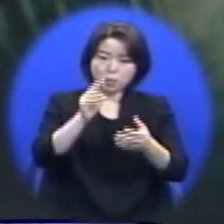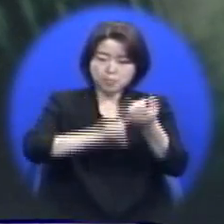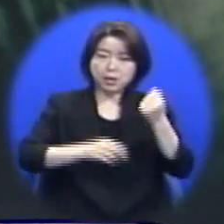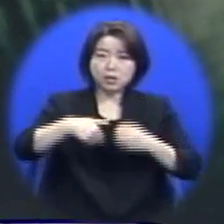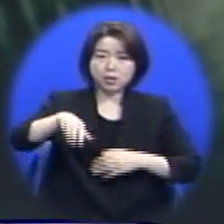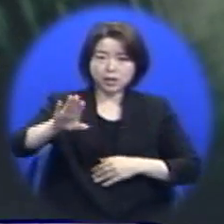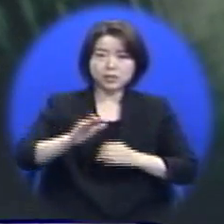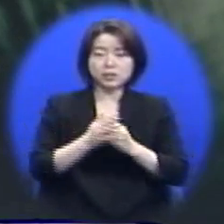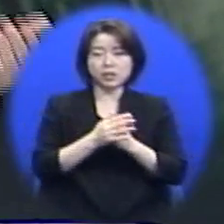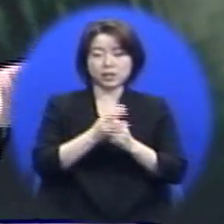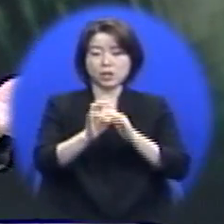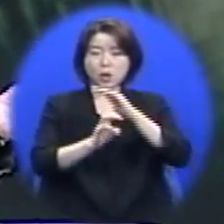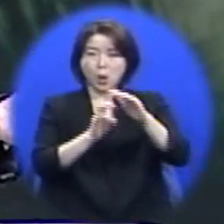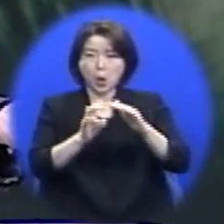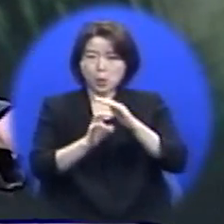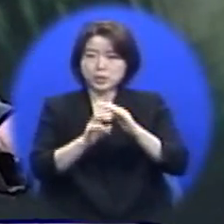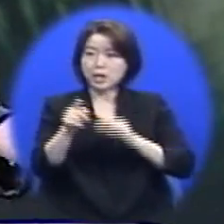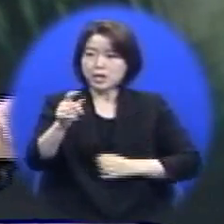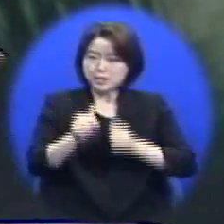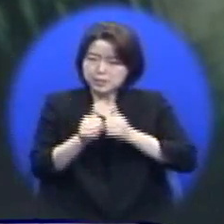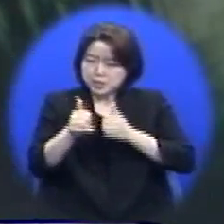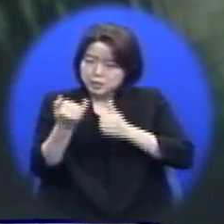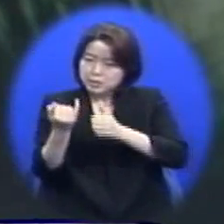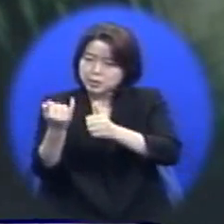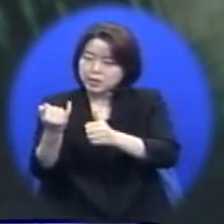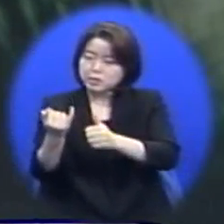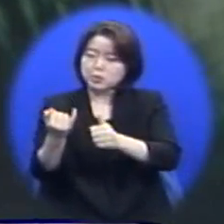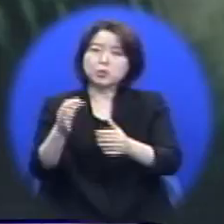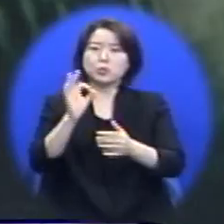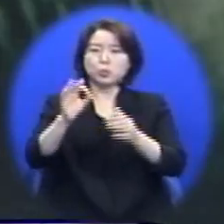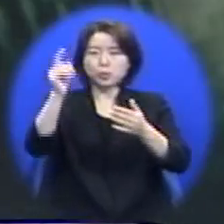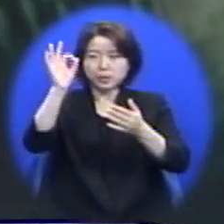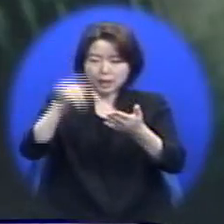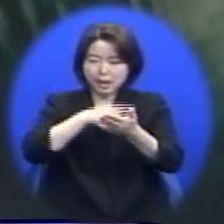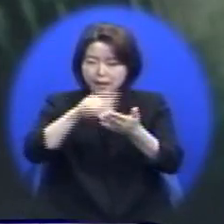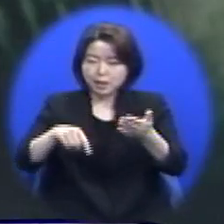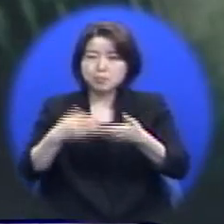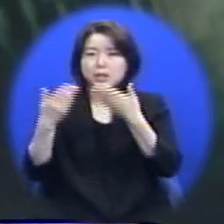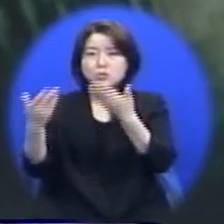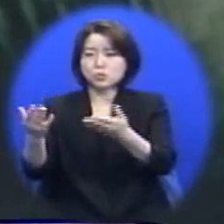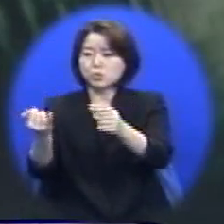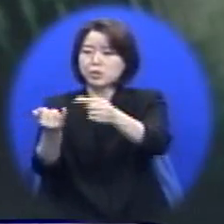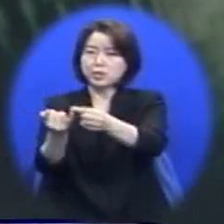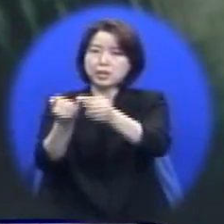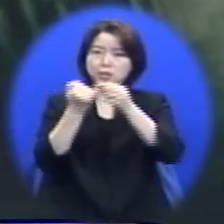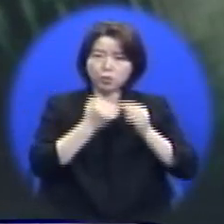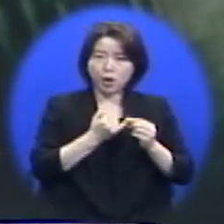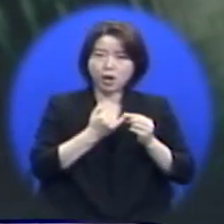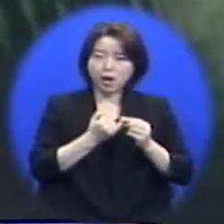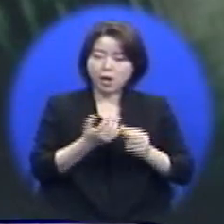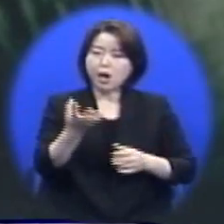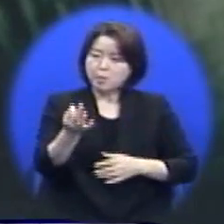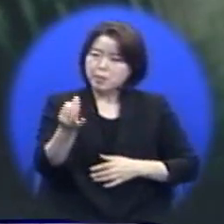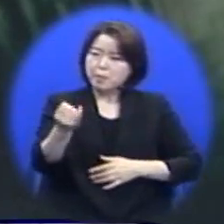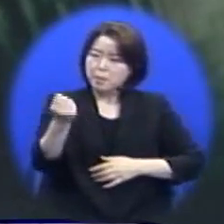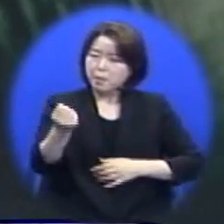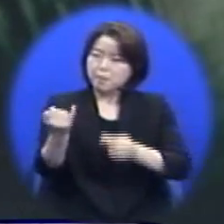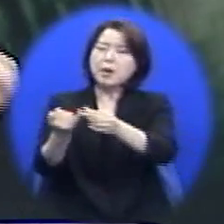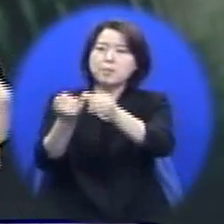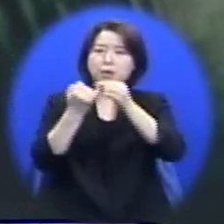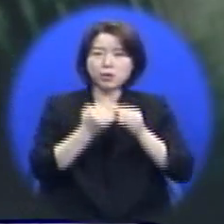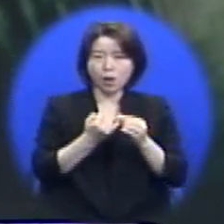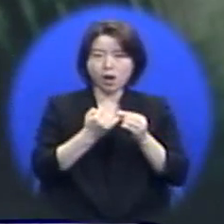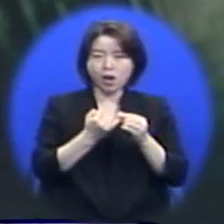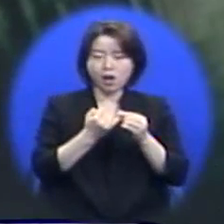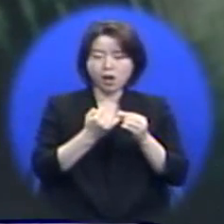쫓아가서 그 돈을 다 갚아주고 그리고 아내를 데려옵니다. 그러기를 여러 번 합니다. 주변에